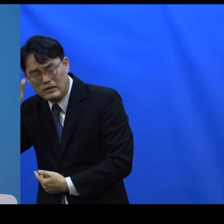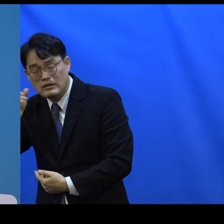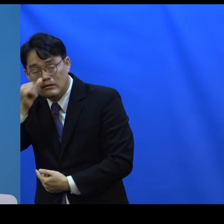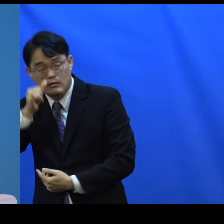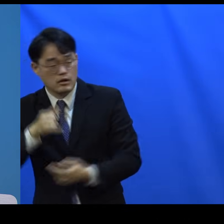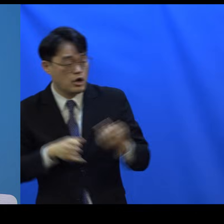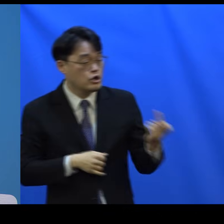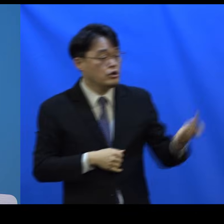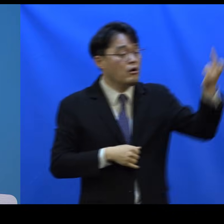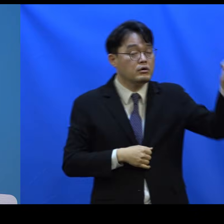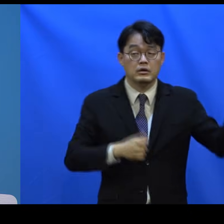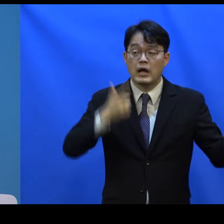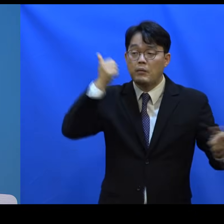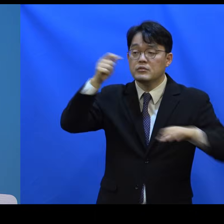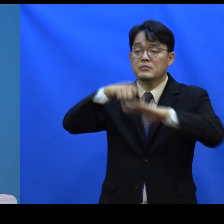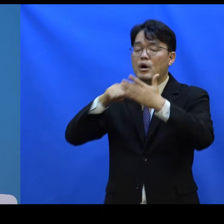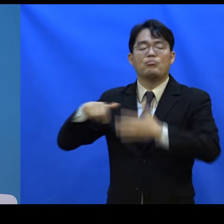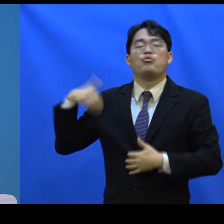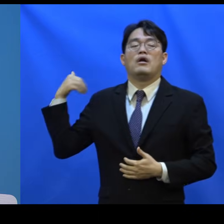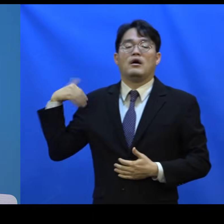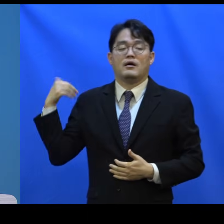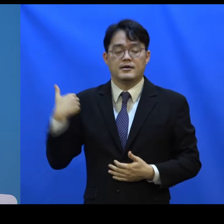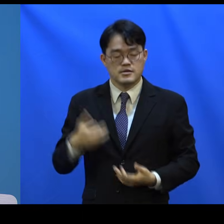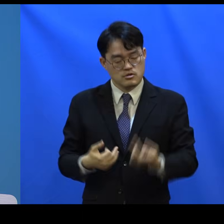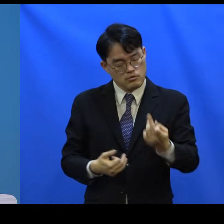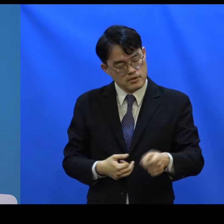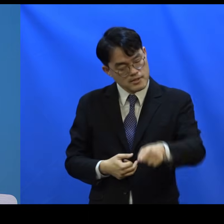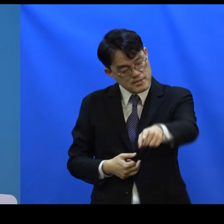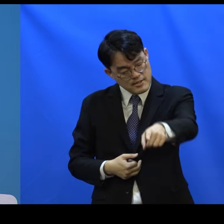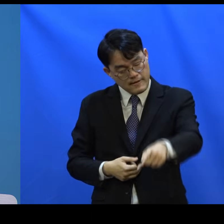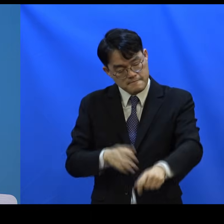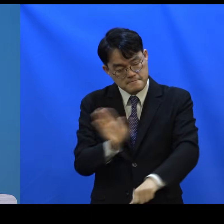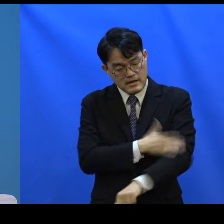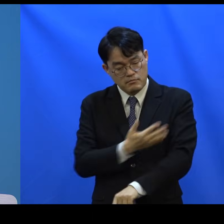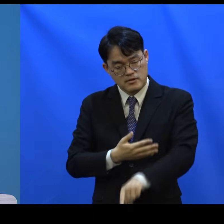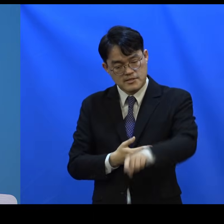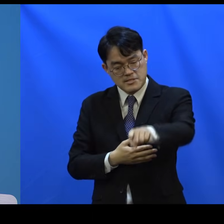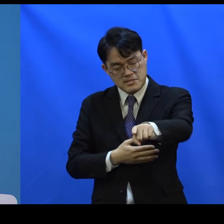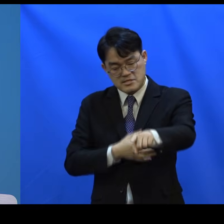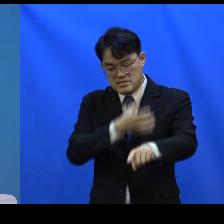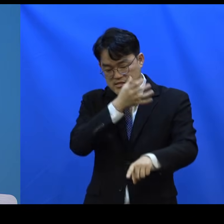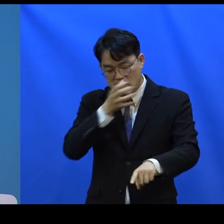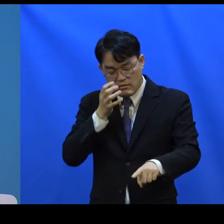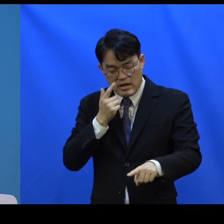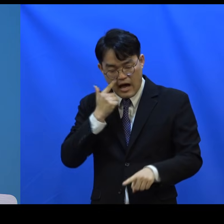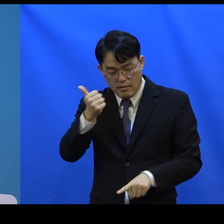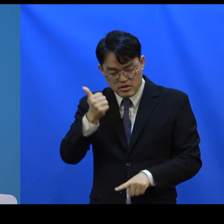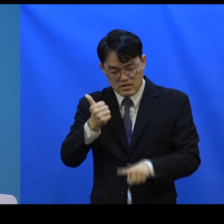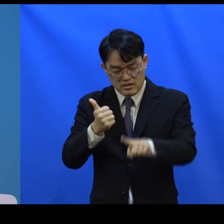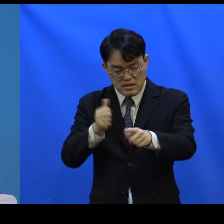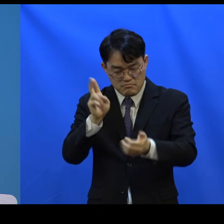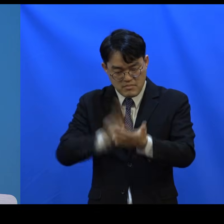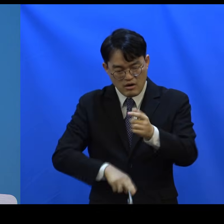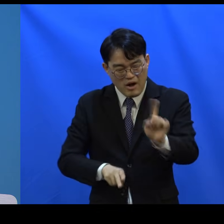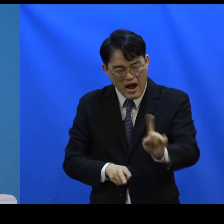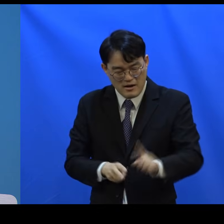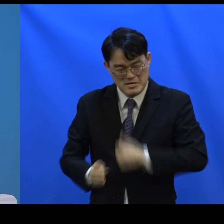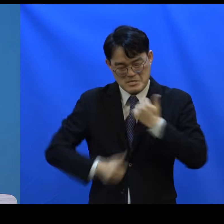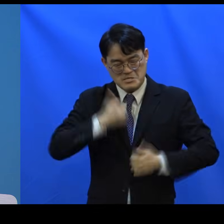사랑하는 게 형의 역할이에요, 역할. 같이 그 사랑에 빠지는 게 역할인데 그